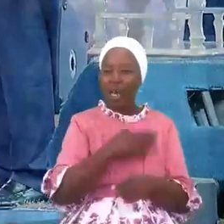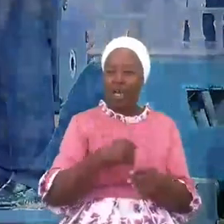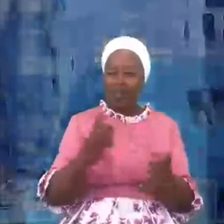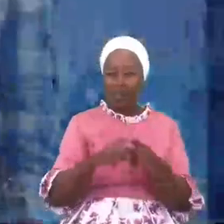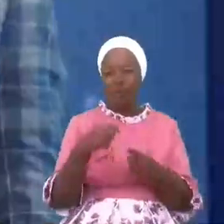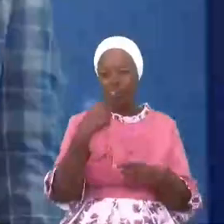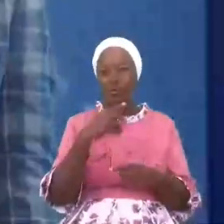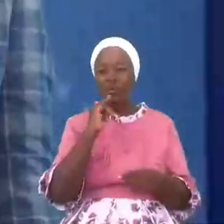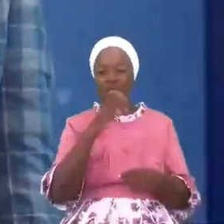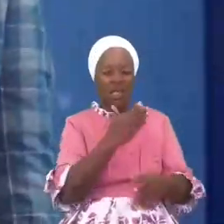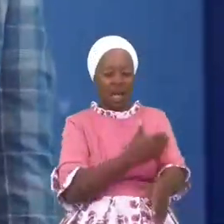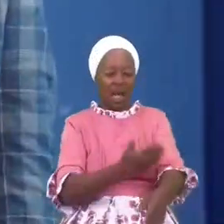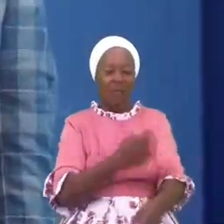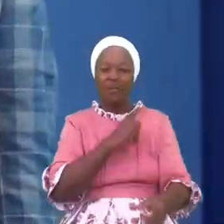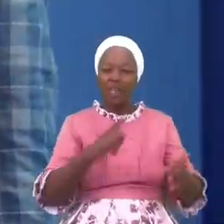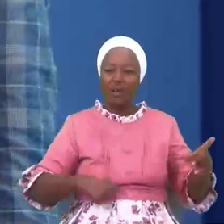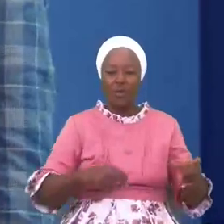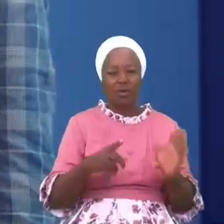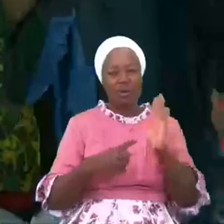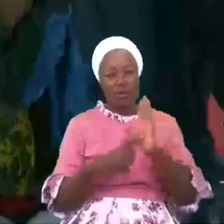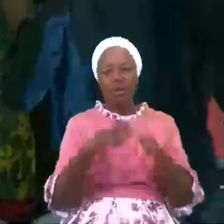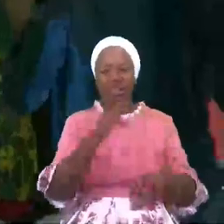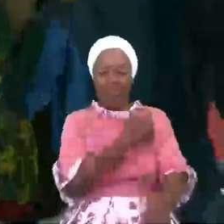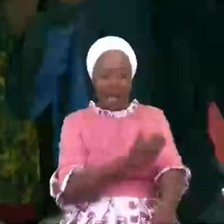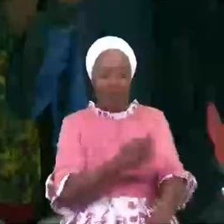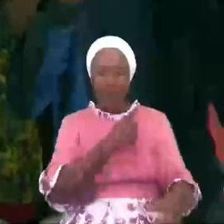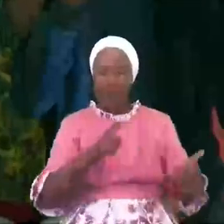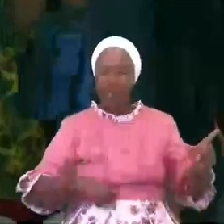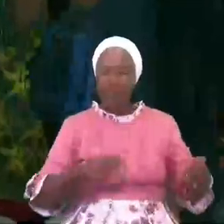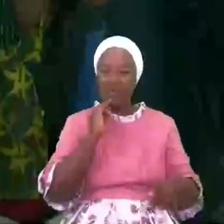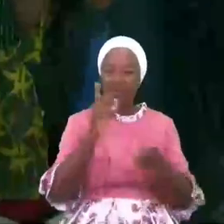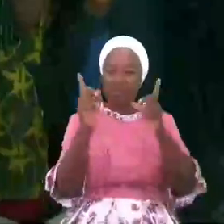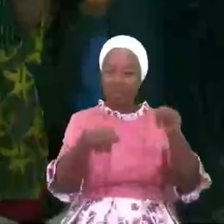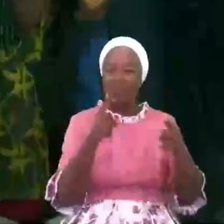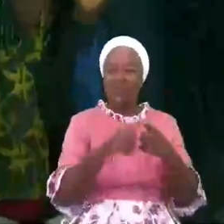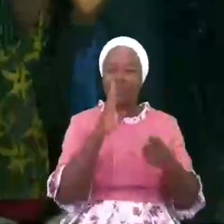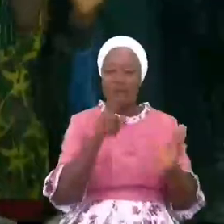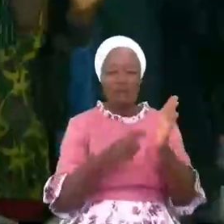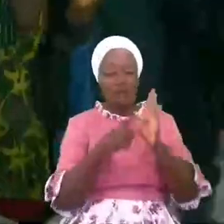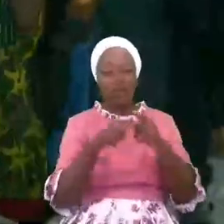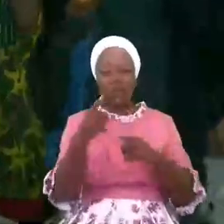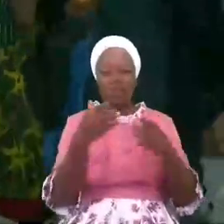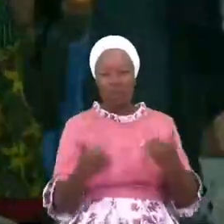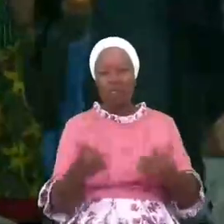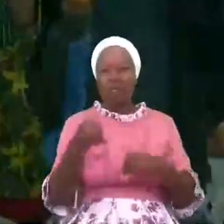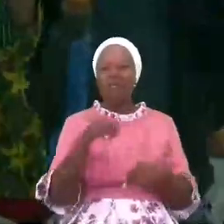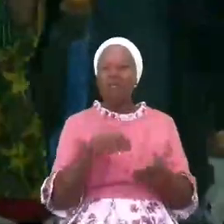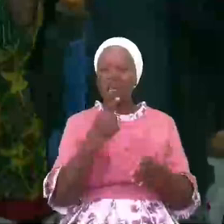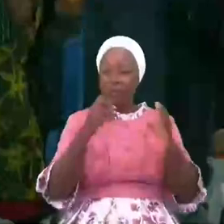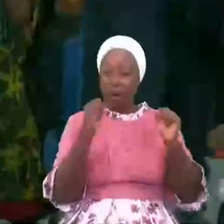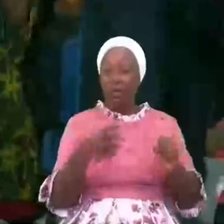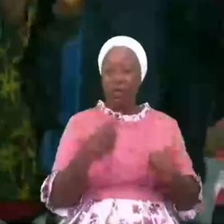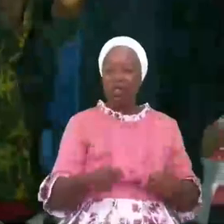qui le bras de l'Éternel du Seigneur a été révélé. Le bras de l'Éternel viendra et te sera révélé là-bas. La puissance,